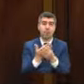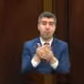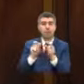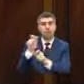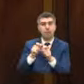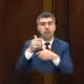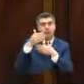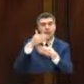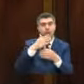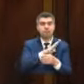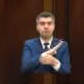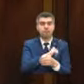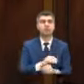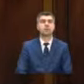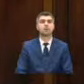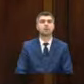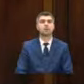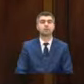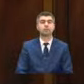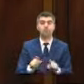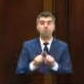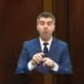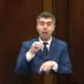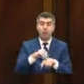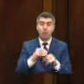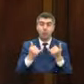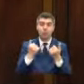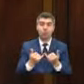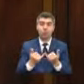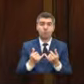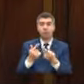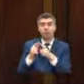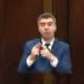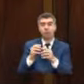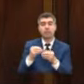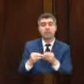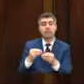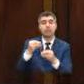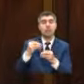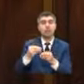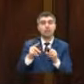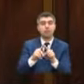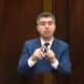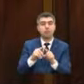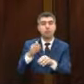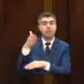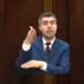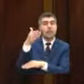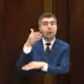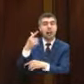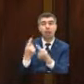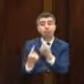فلسطين. نخشى كذلك اليوم أن يزيد نقل هذه السفارة توترات في الشرق